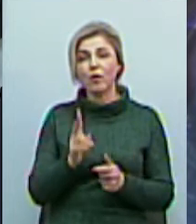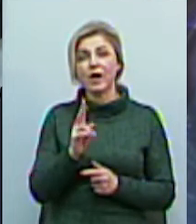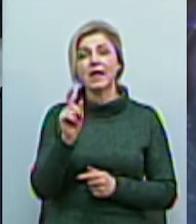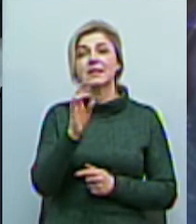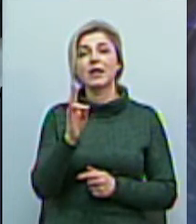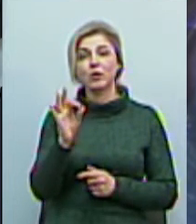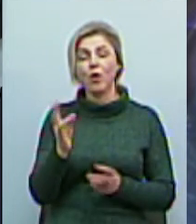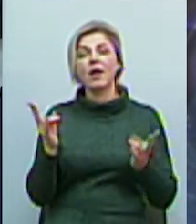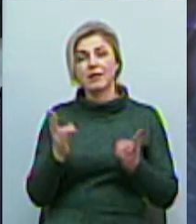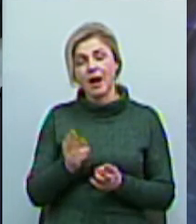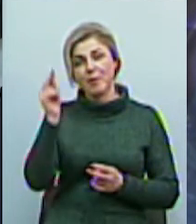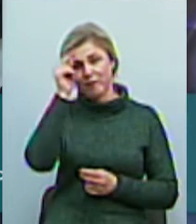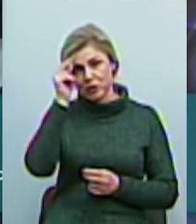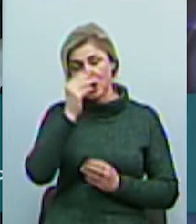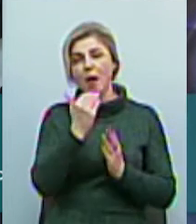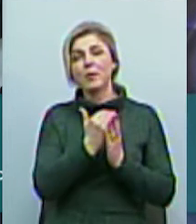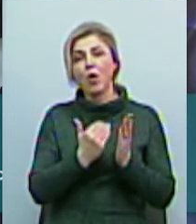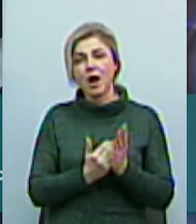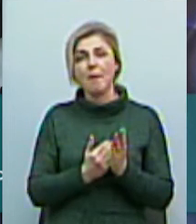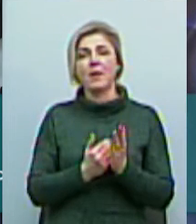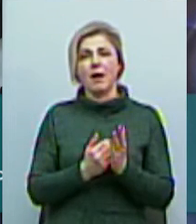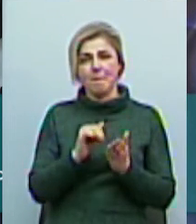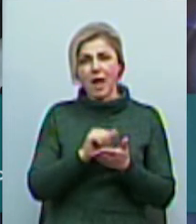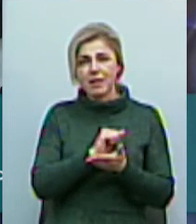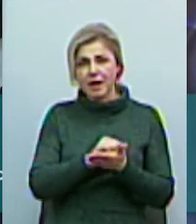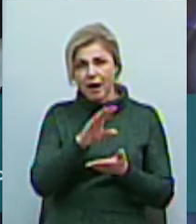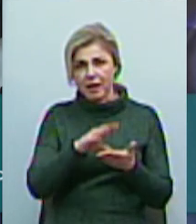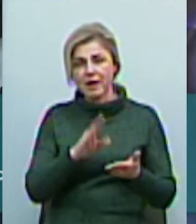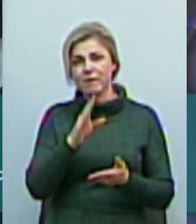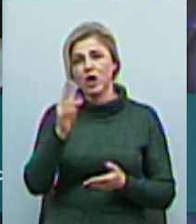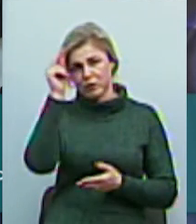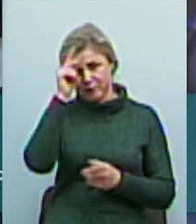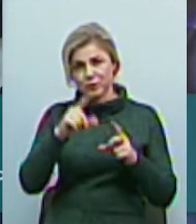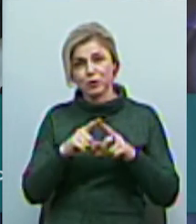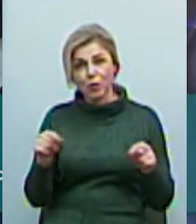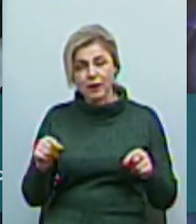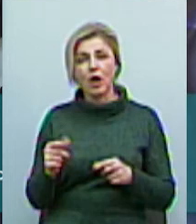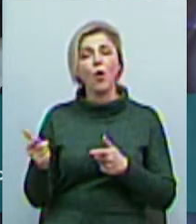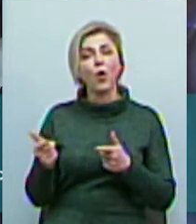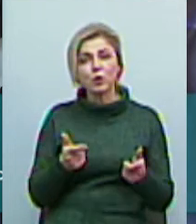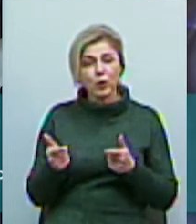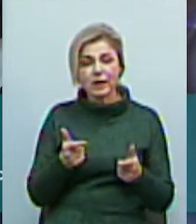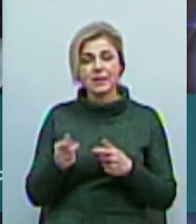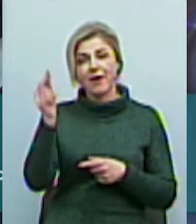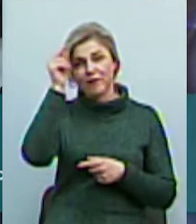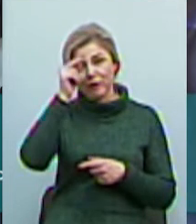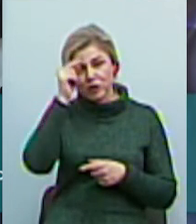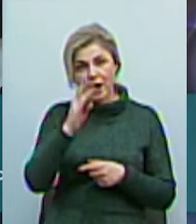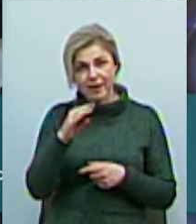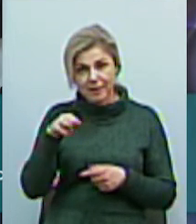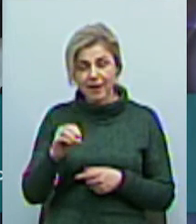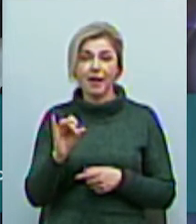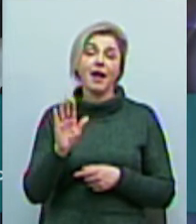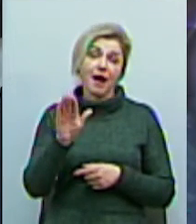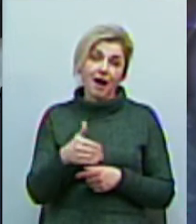незалежного оцінювання, треба вивчати програмовий матеріал в загальноосвітніх навчальних закладах. Готуйтеся, вивчайте, і